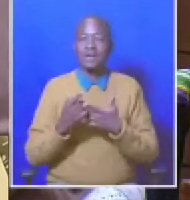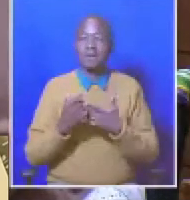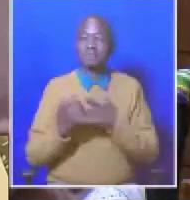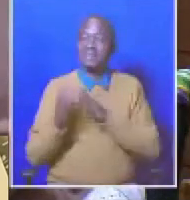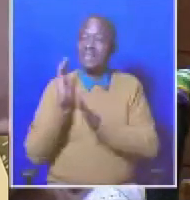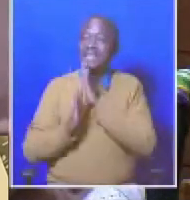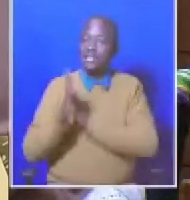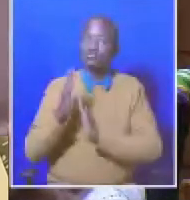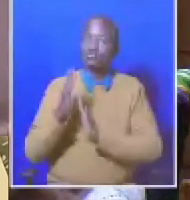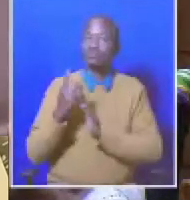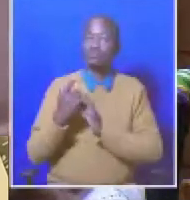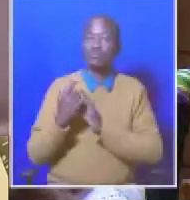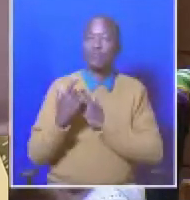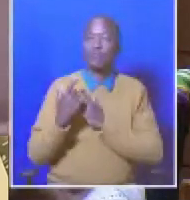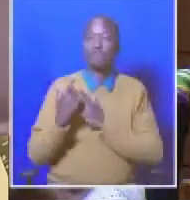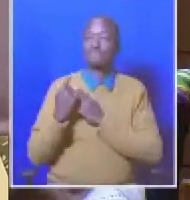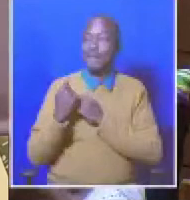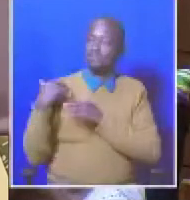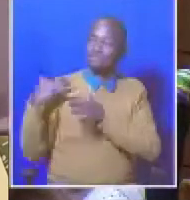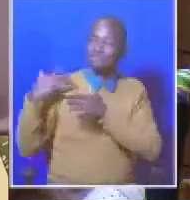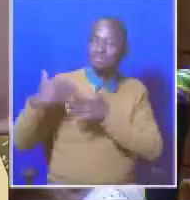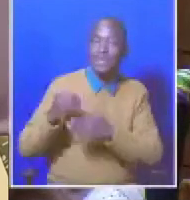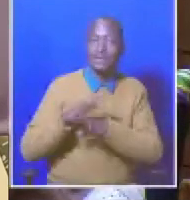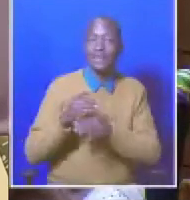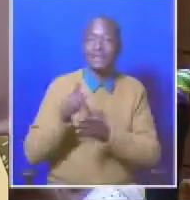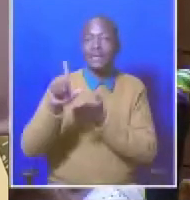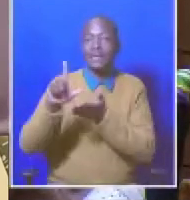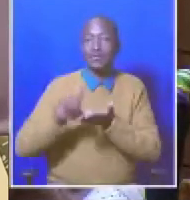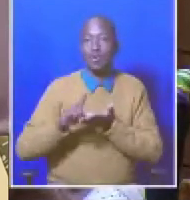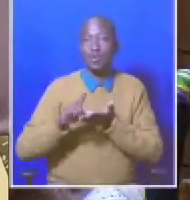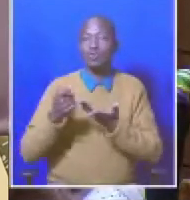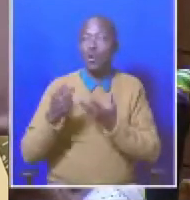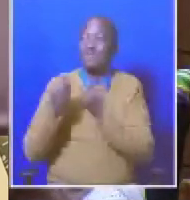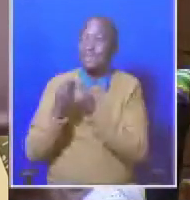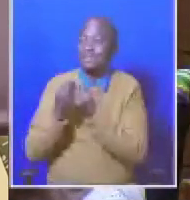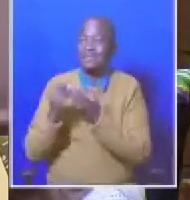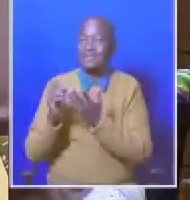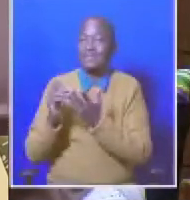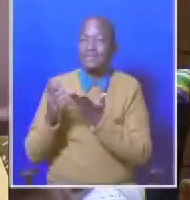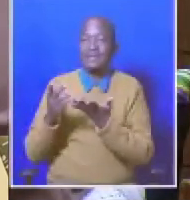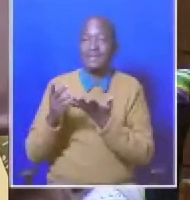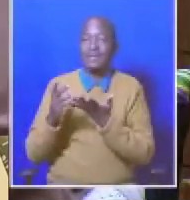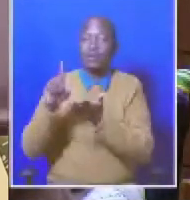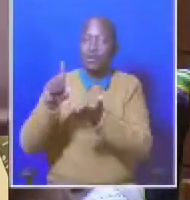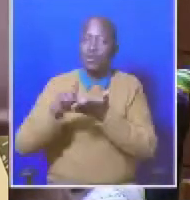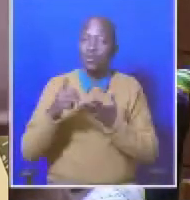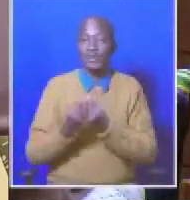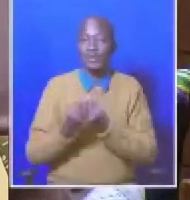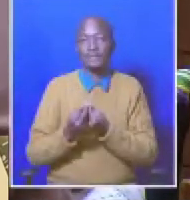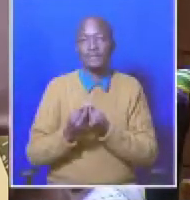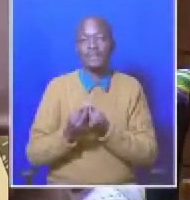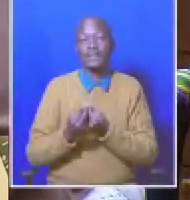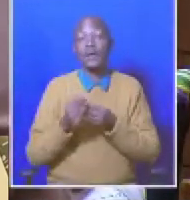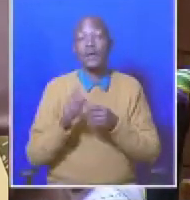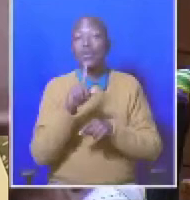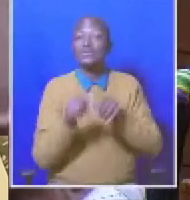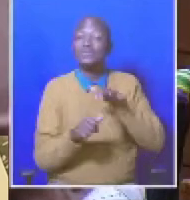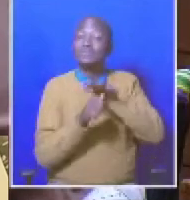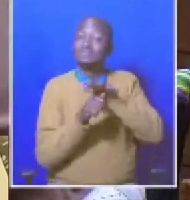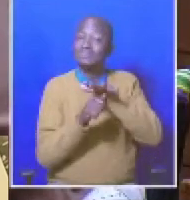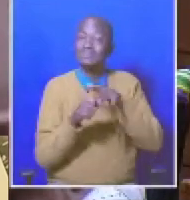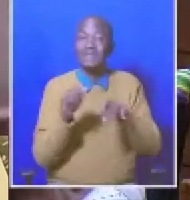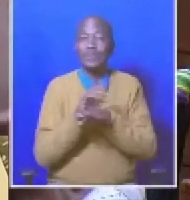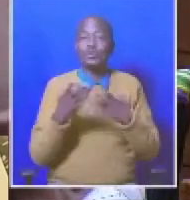ukuthi batsheleke ngazo. Ngakho futhi nje okuyiqiniso nokubalekile ukuthi abantu bakithi abanalo